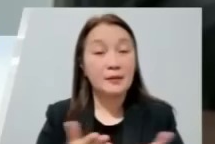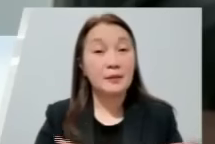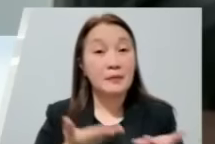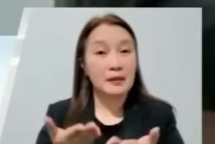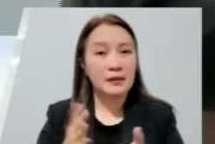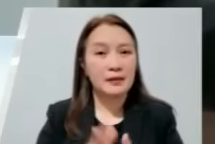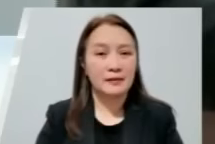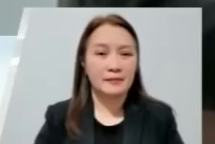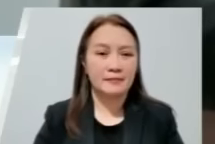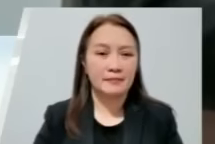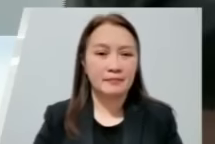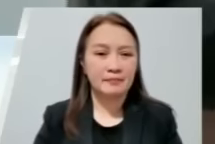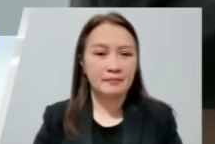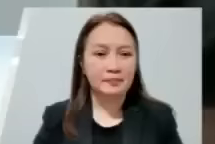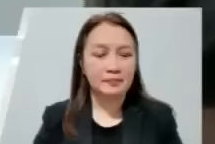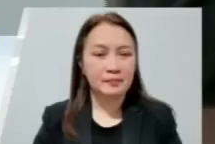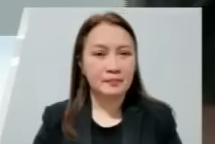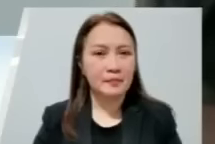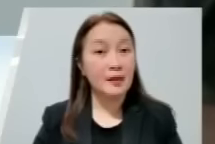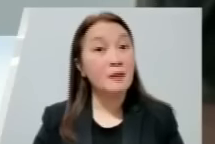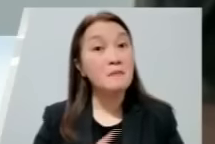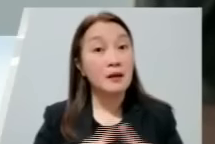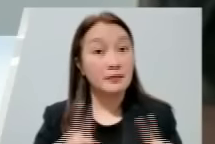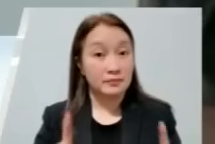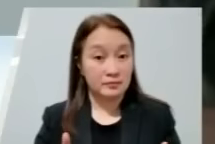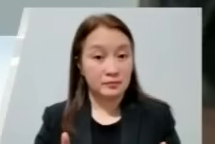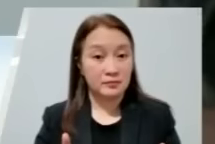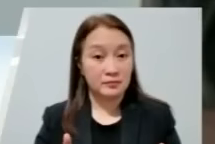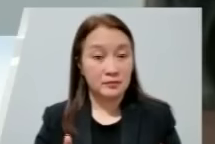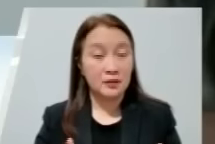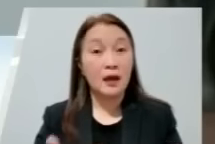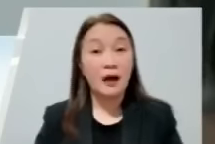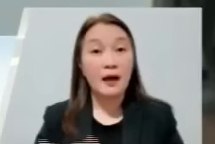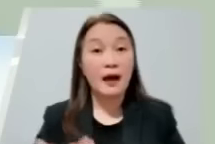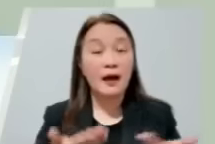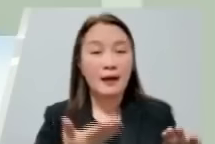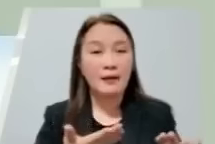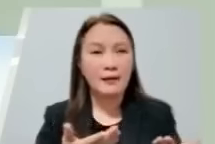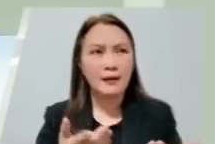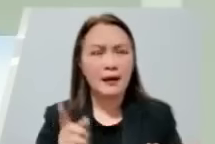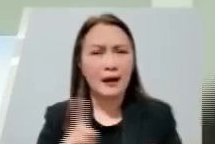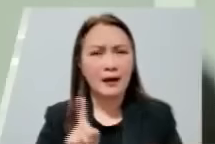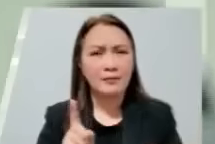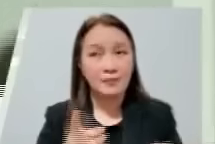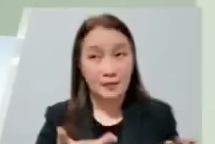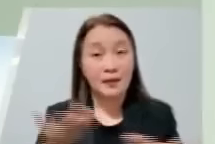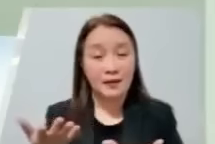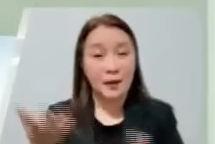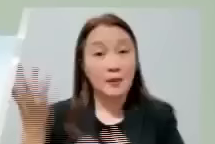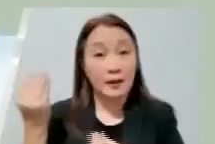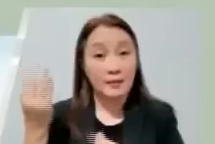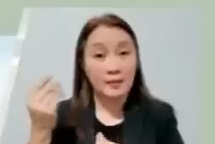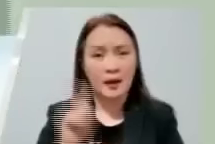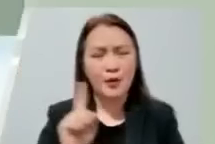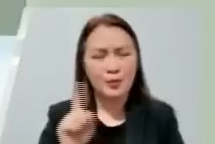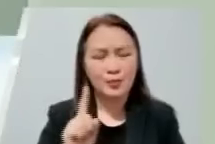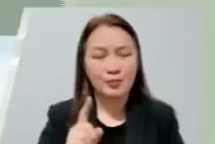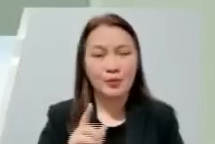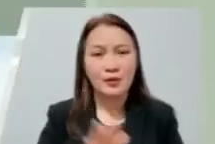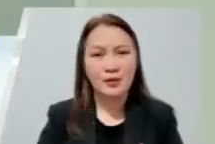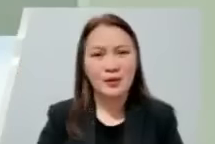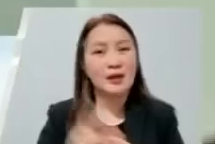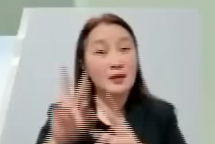But then, i-apprise namin siya kung ano yung iniimbestigahan namin. Ayon sa NBI, si sentro sa dalawang bagay